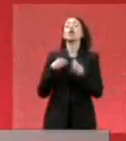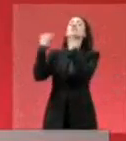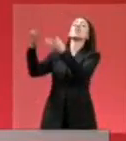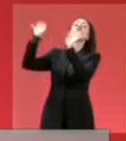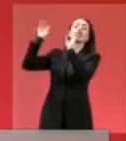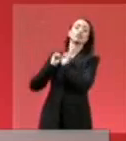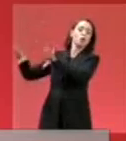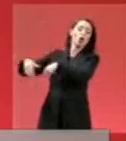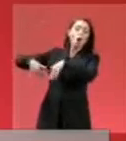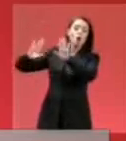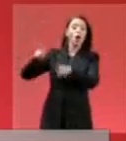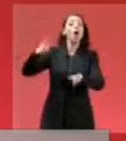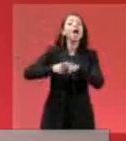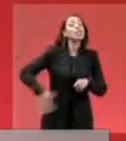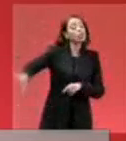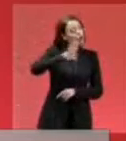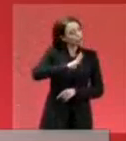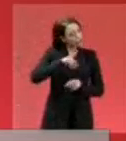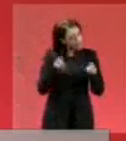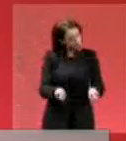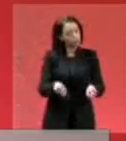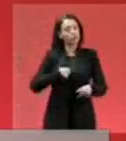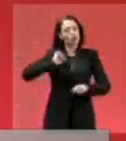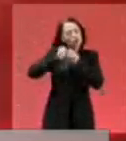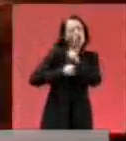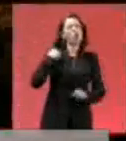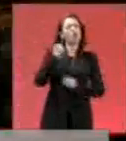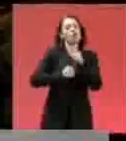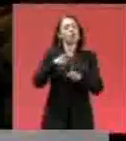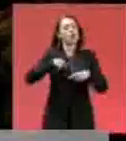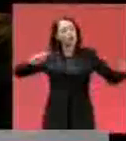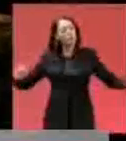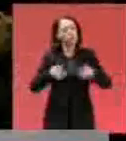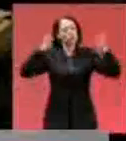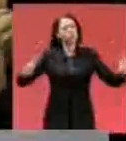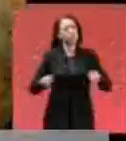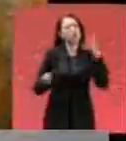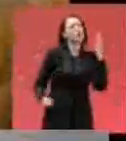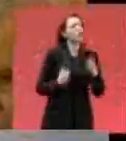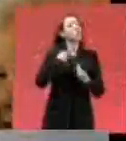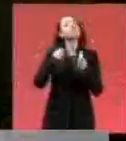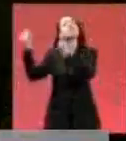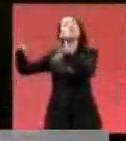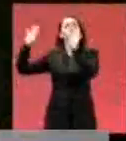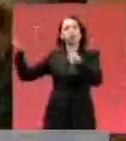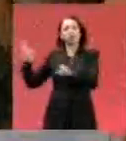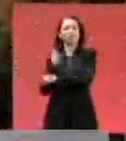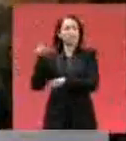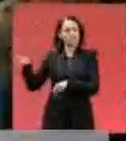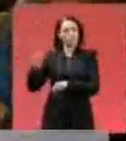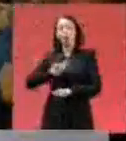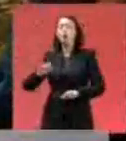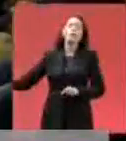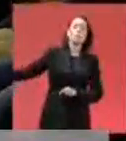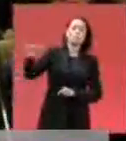αυτή τη χάρη. Ο ελληνικός λαός, τον οποίον τώρα αποκαλύπτονται, δεν θα τους κάνει τη χάρη. Δεν θα